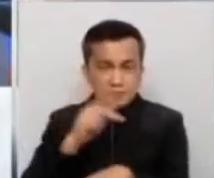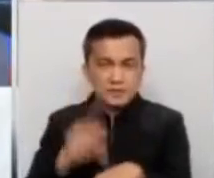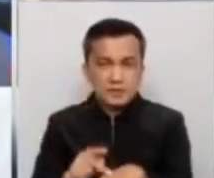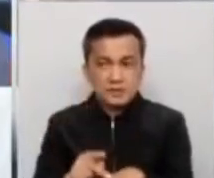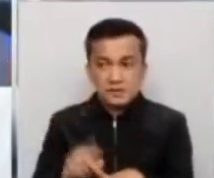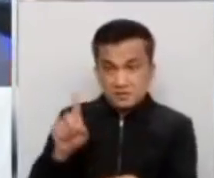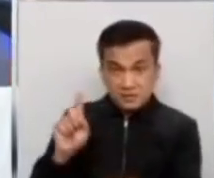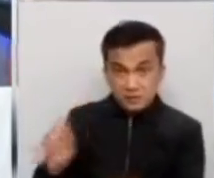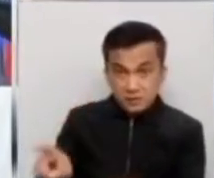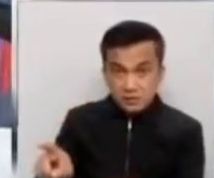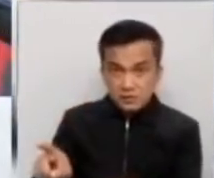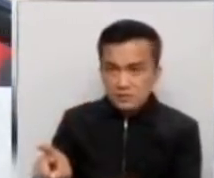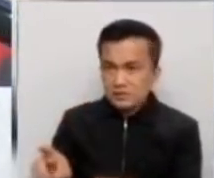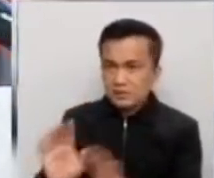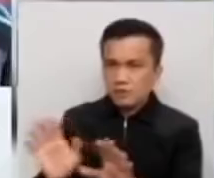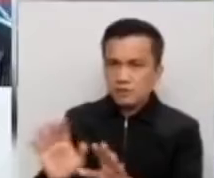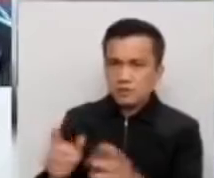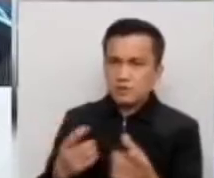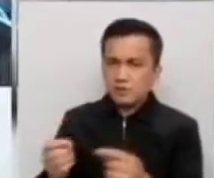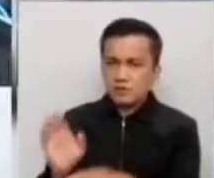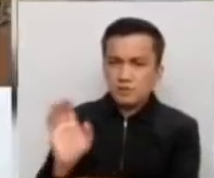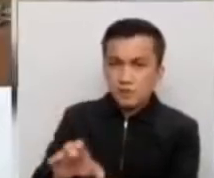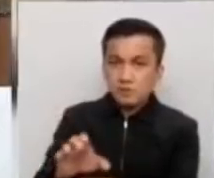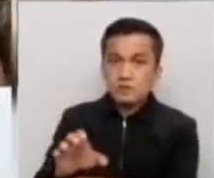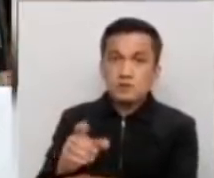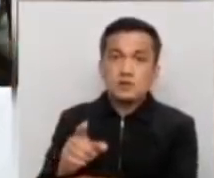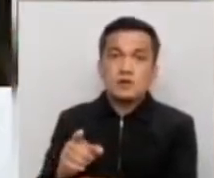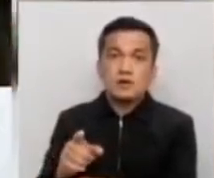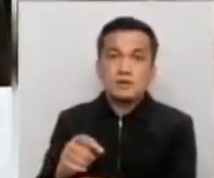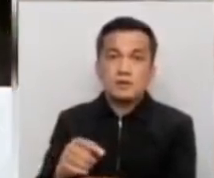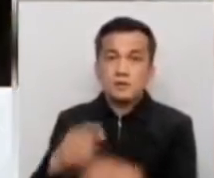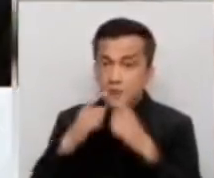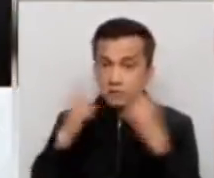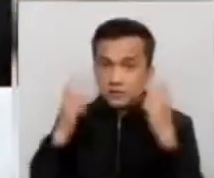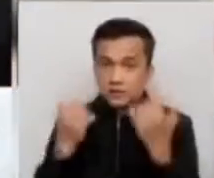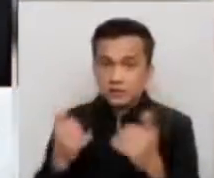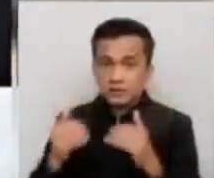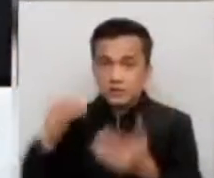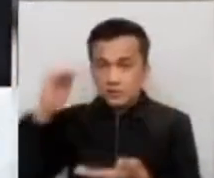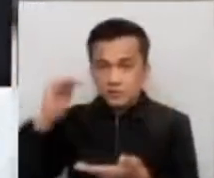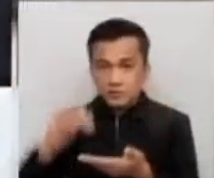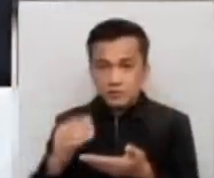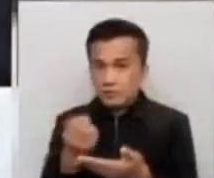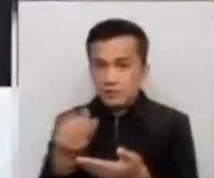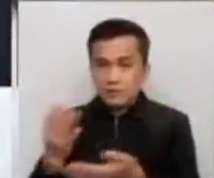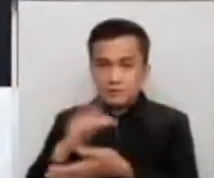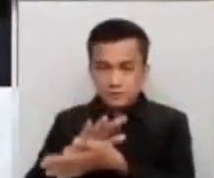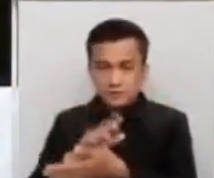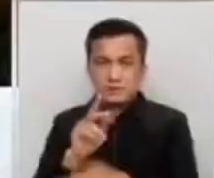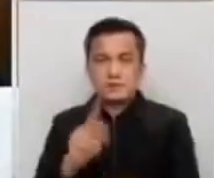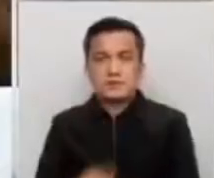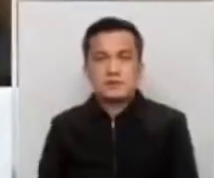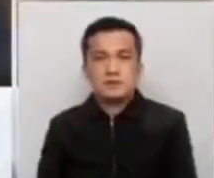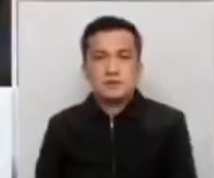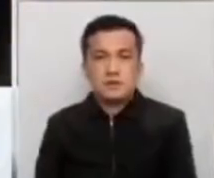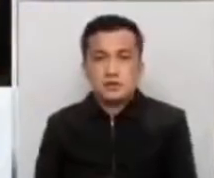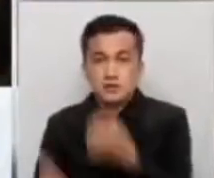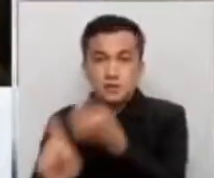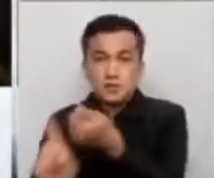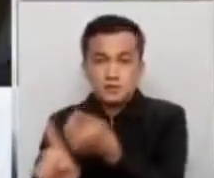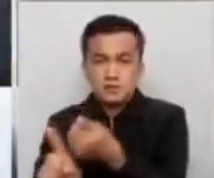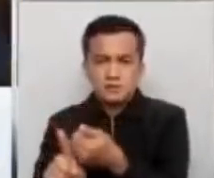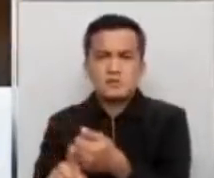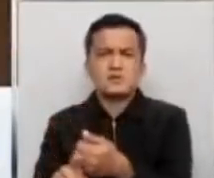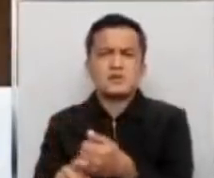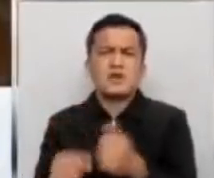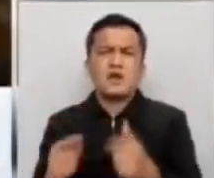dapat hindi na gawing mandatory ang pagsusot ng face mask ngayong bumababa na ang mga kaso ng COVID sa bansa. Siya raw mismo, kampante ng hindi